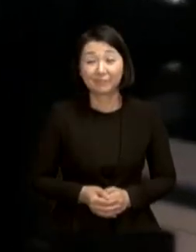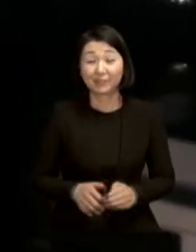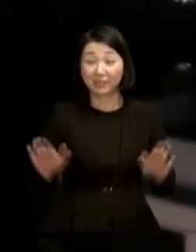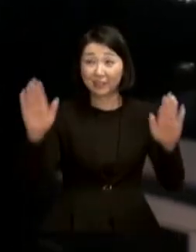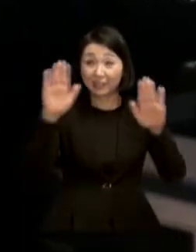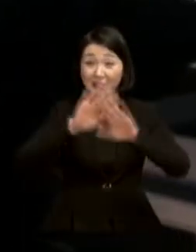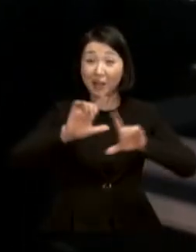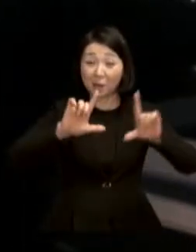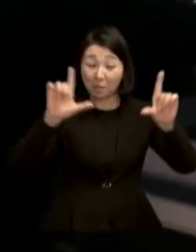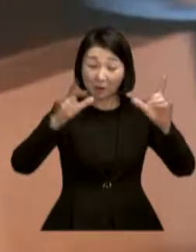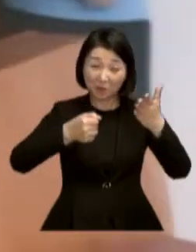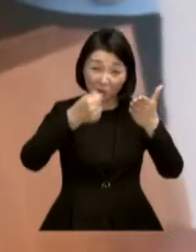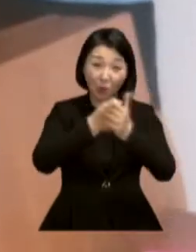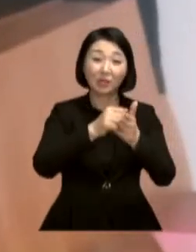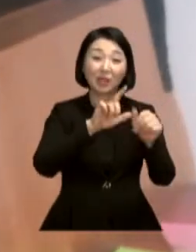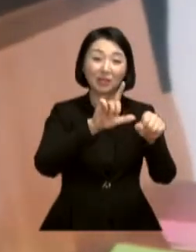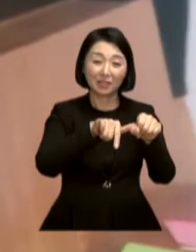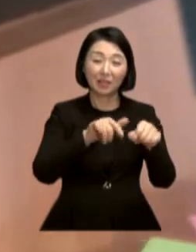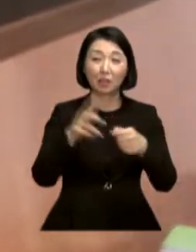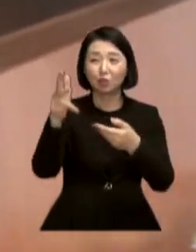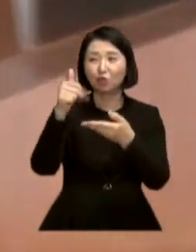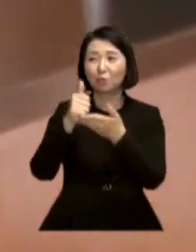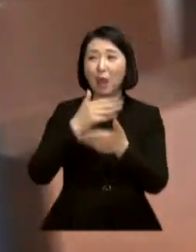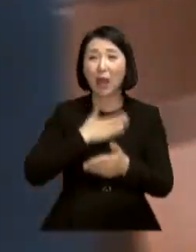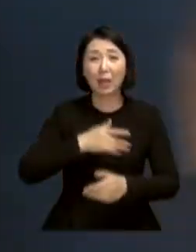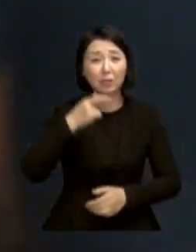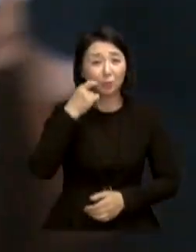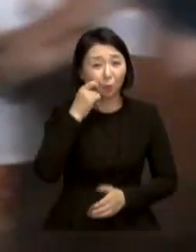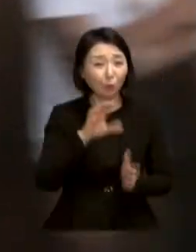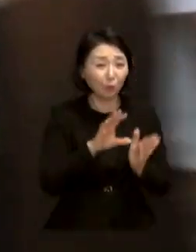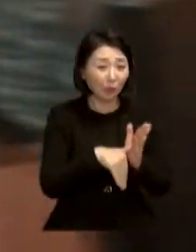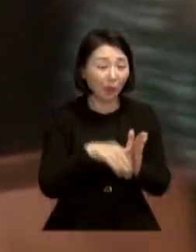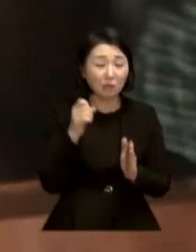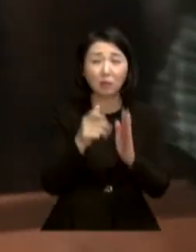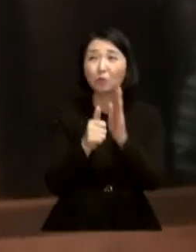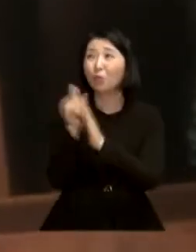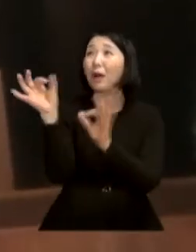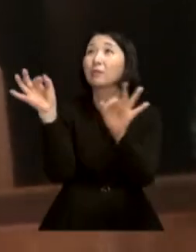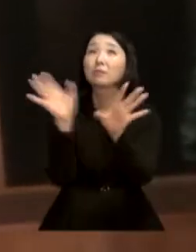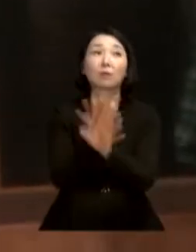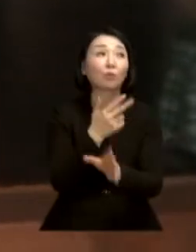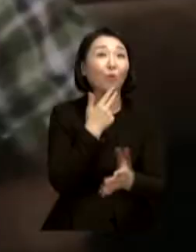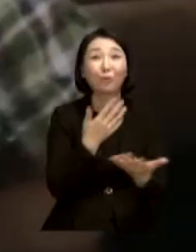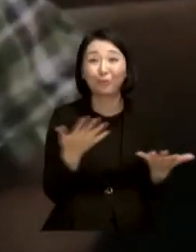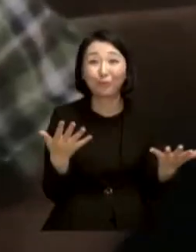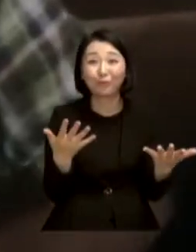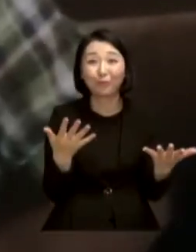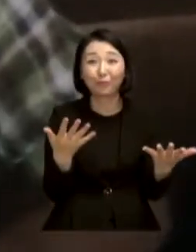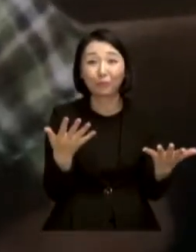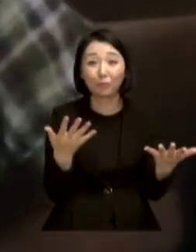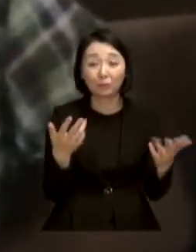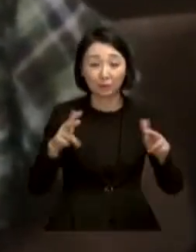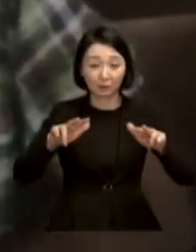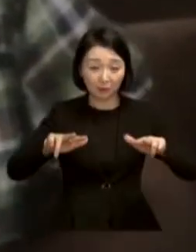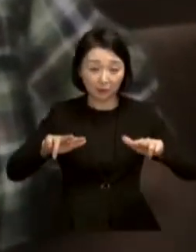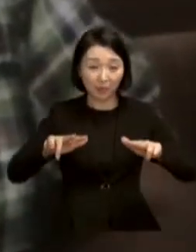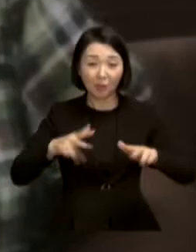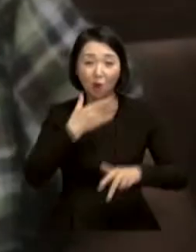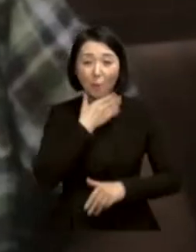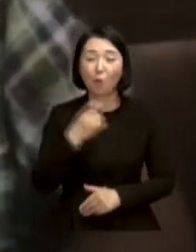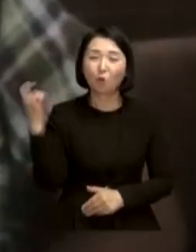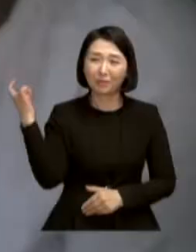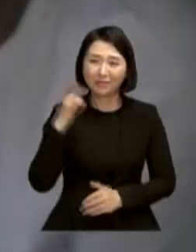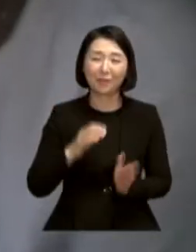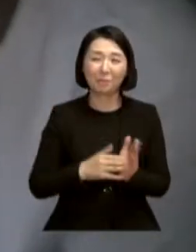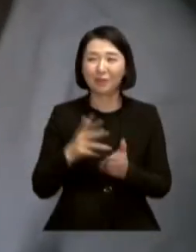그날 저녁 결단의 시간. 주님을 알지 못하던 때에는 소망이 없었음을 그리고 이제 비로소